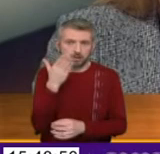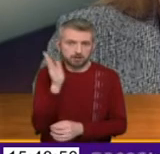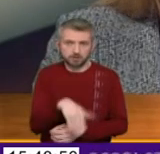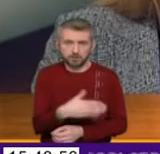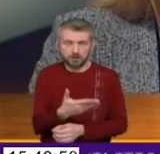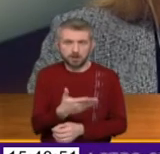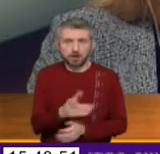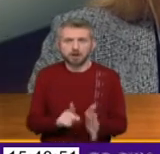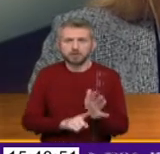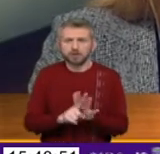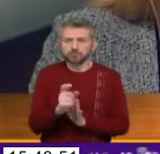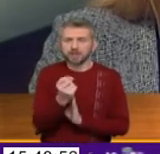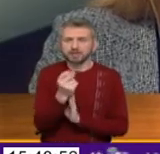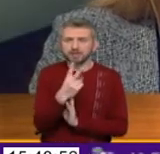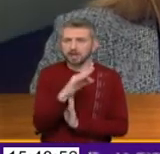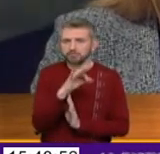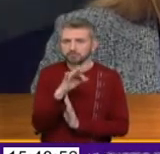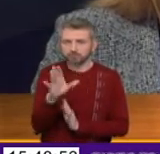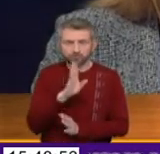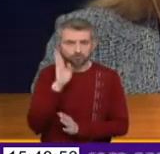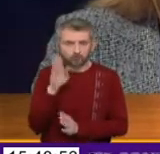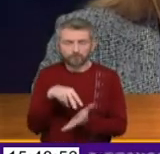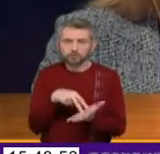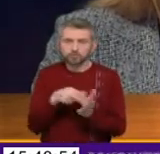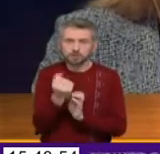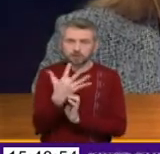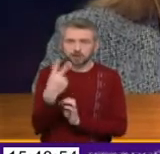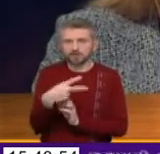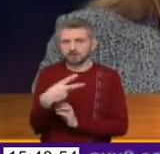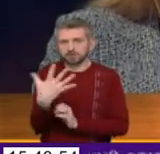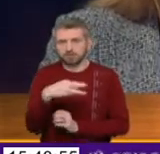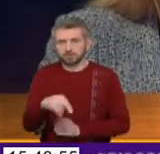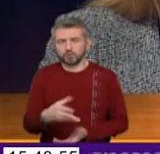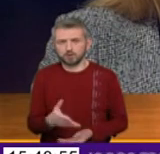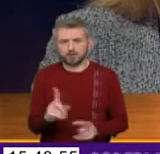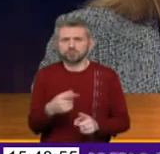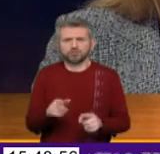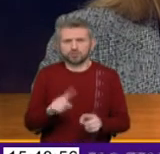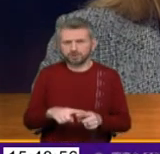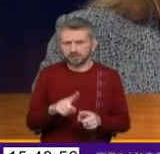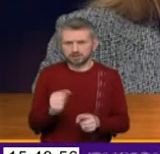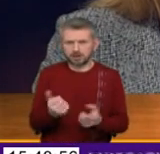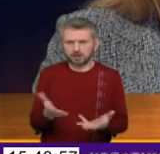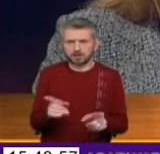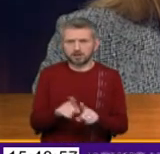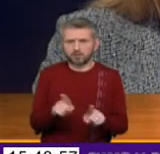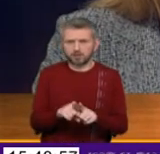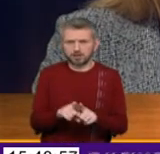А починає з 12 часов стоїш по 15, по 20, по 25 минут. Що це за